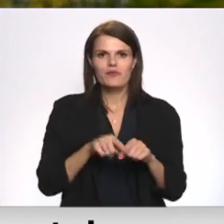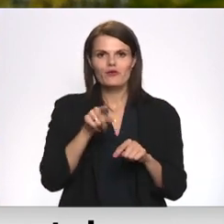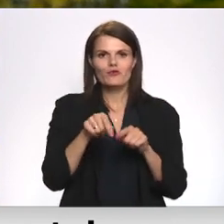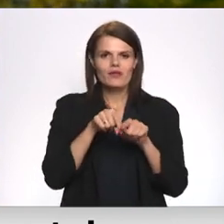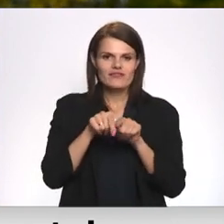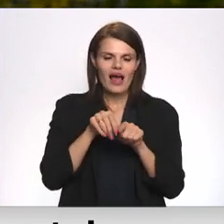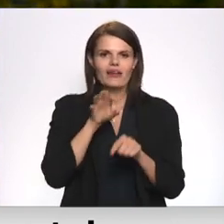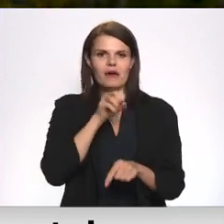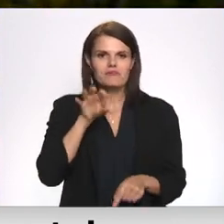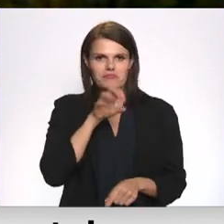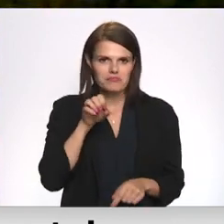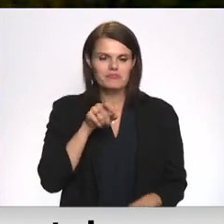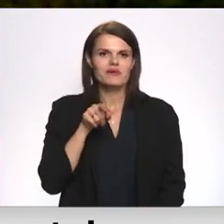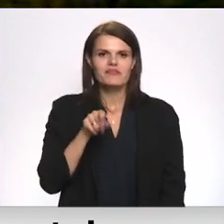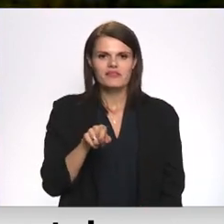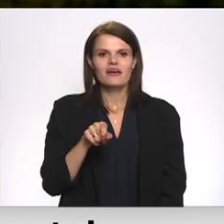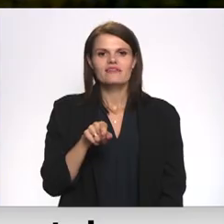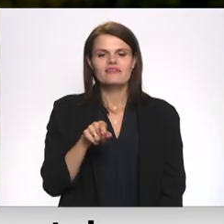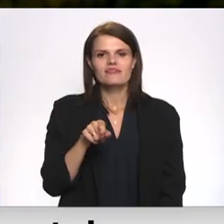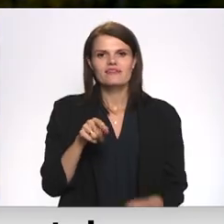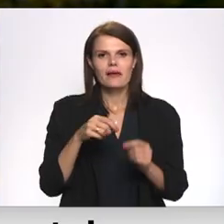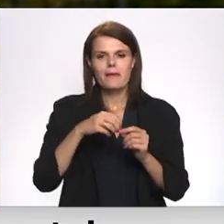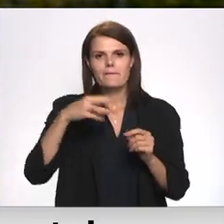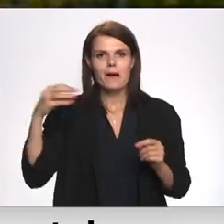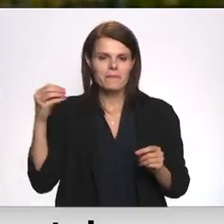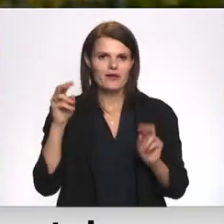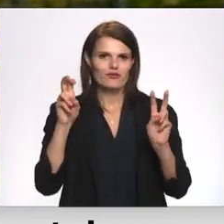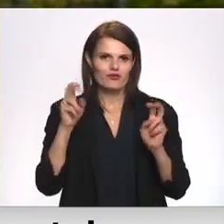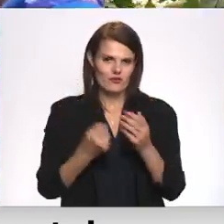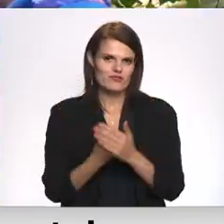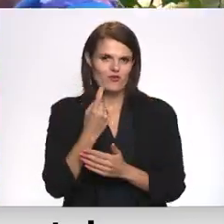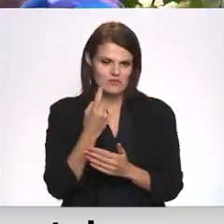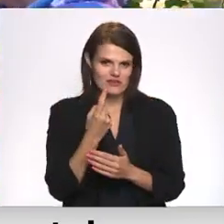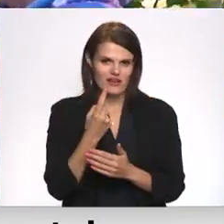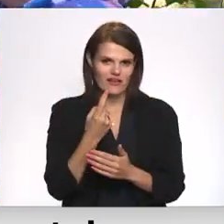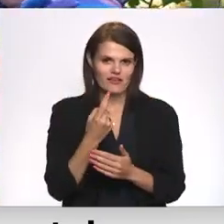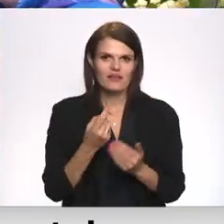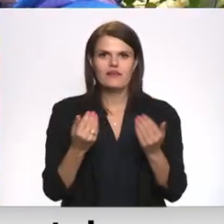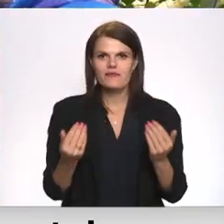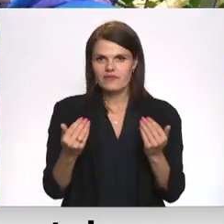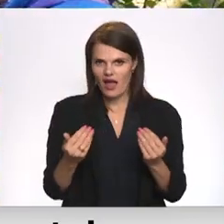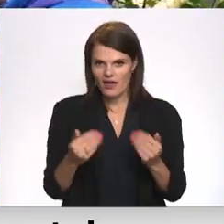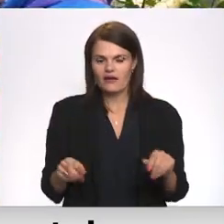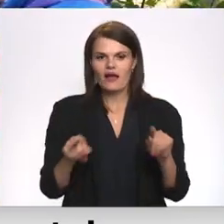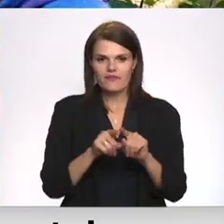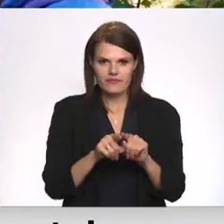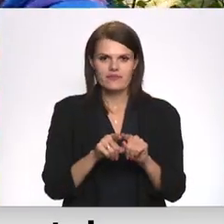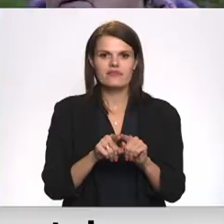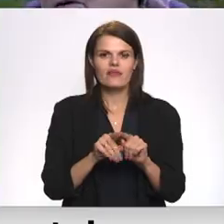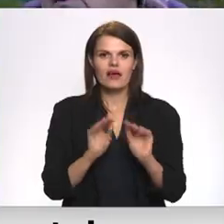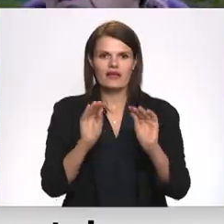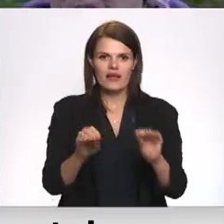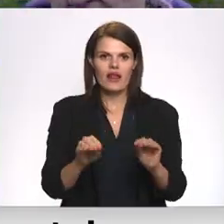saknīti pasūkājot, tur arī tas papardītes nosaukums radies. Tagad arī liek kapu